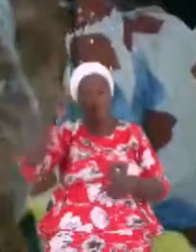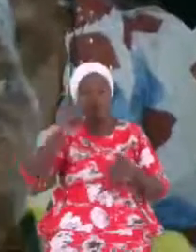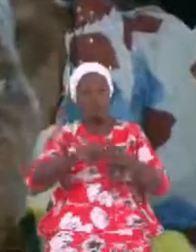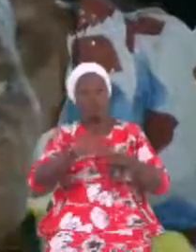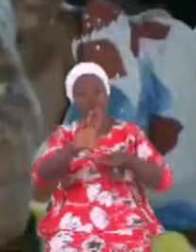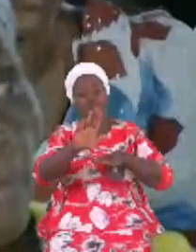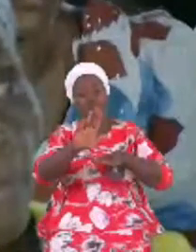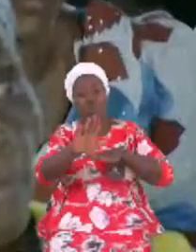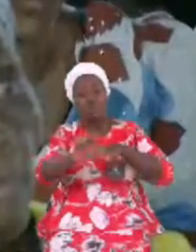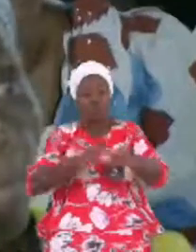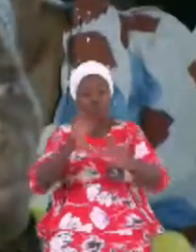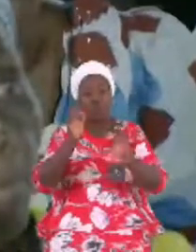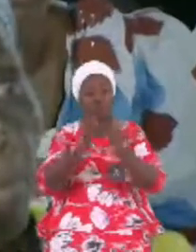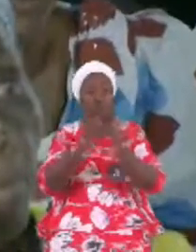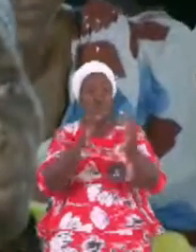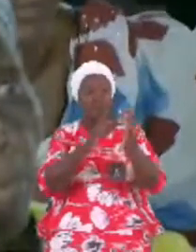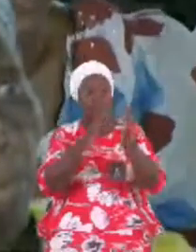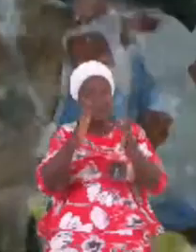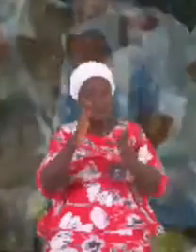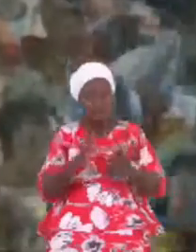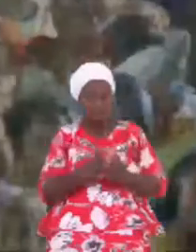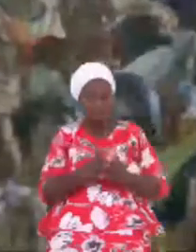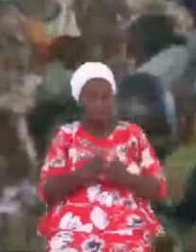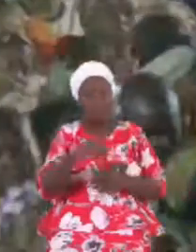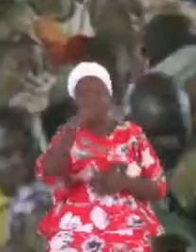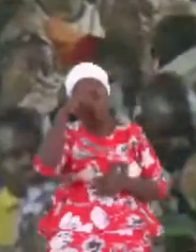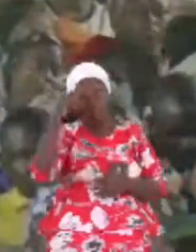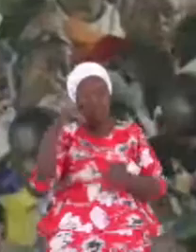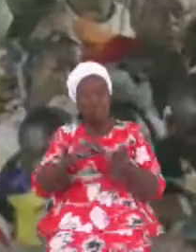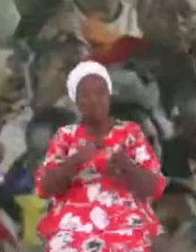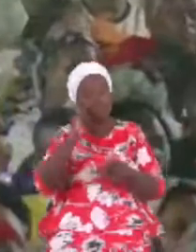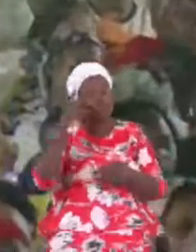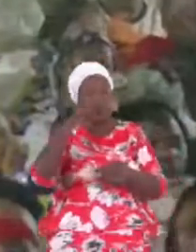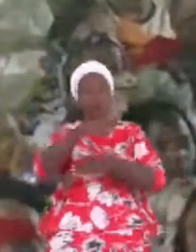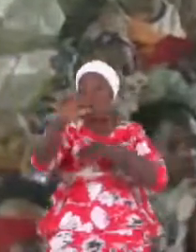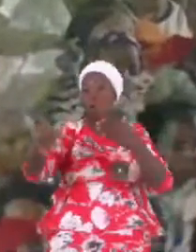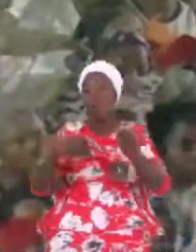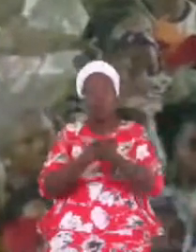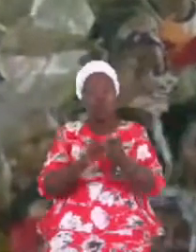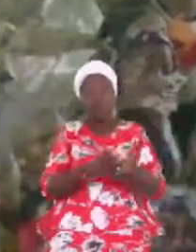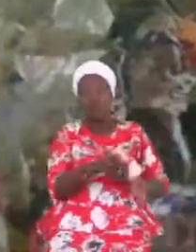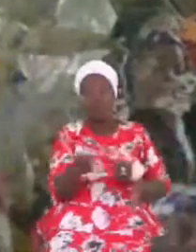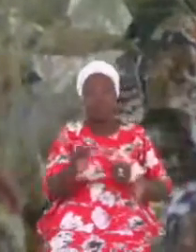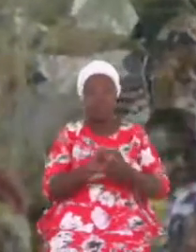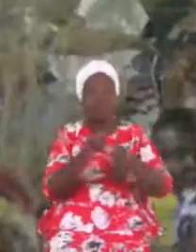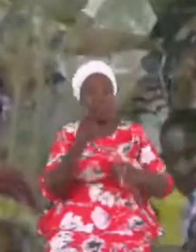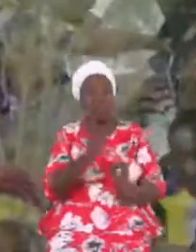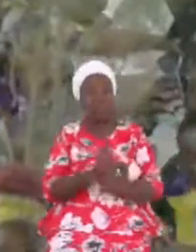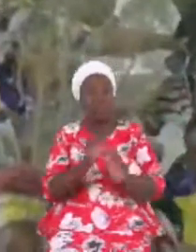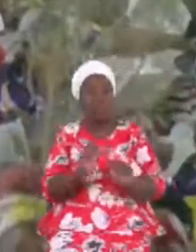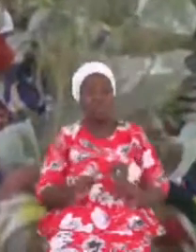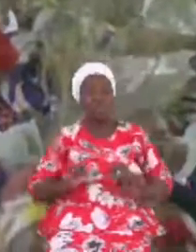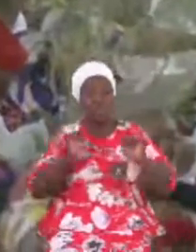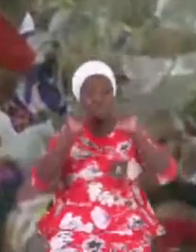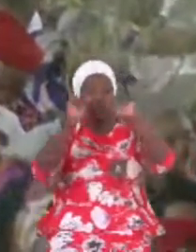dimanche prochain, c'est votre date. Tous ceux qui ont donné leur vie au Seigneur, nous serons là pour le rallye des convertis.